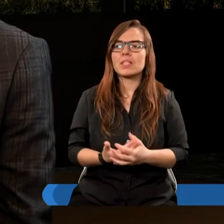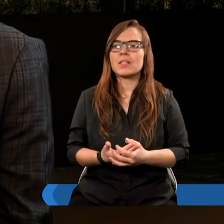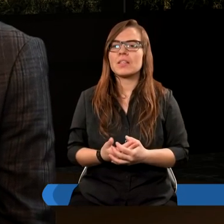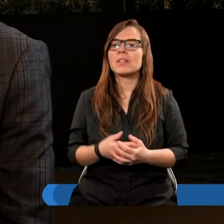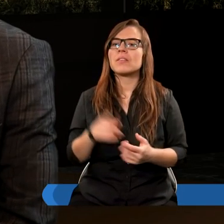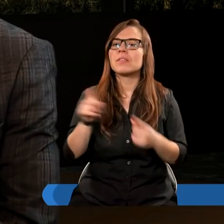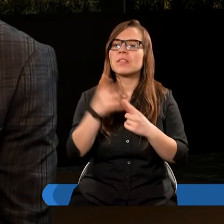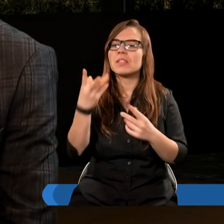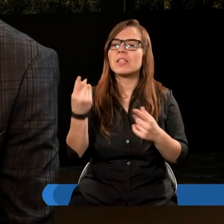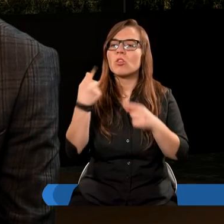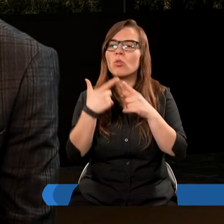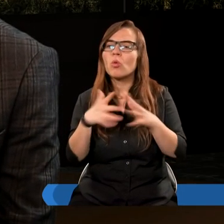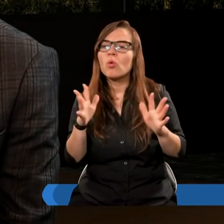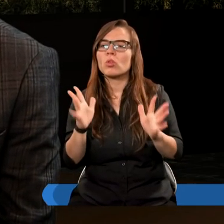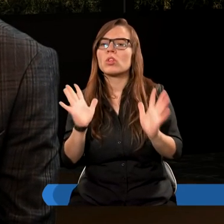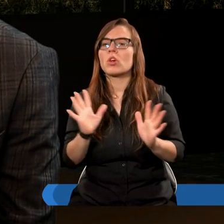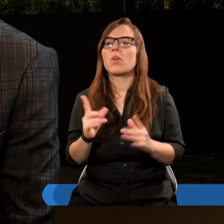Jeszcze tak krótko.